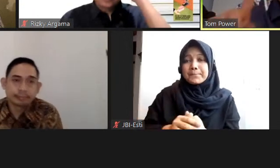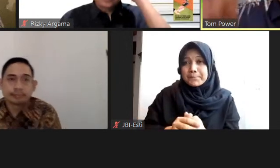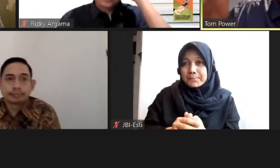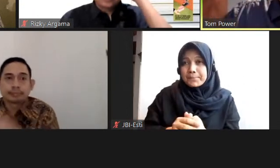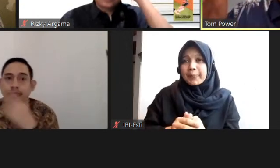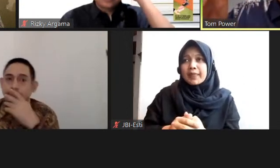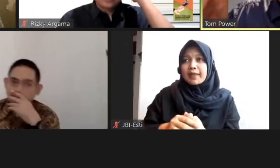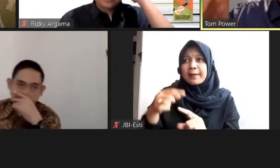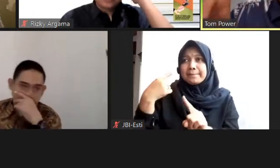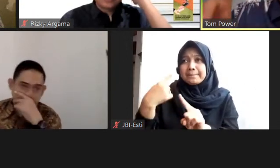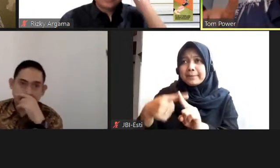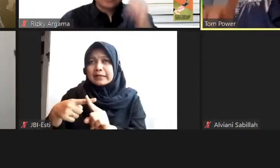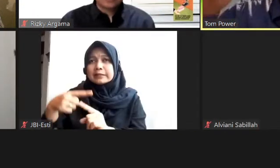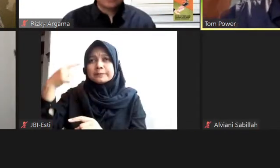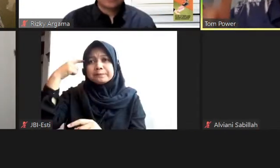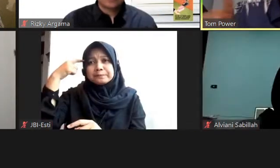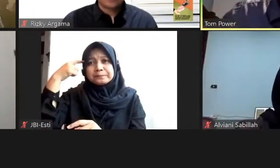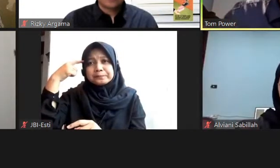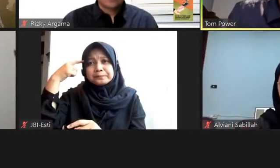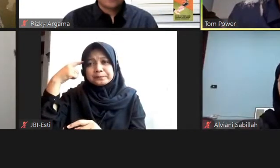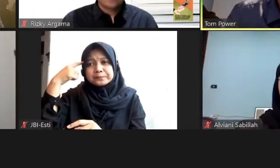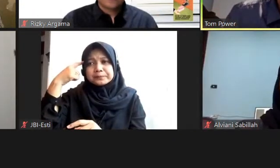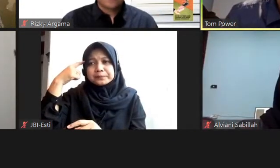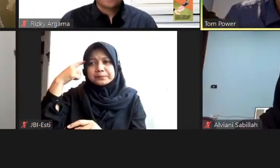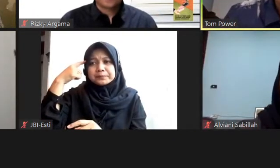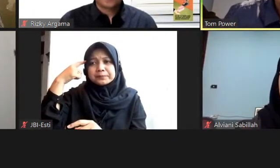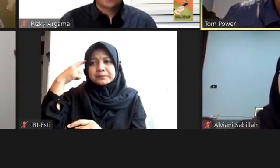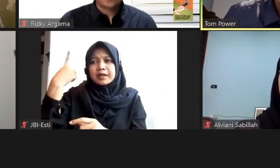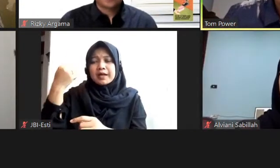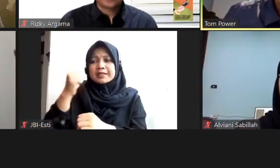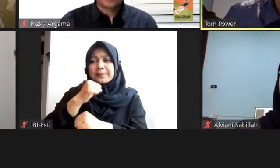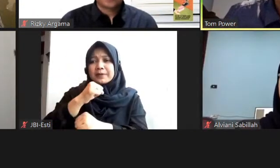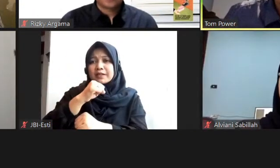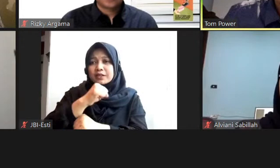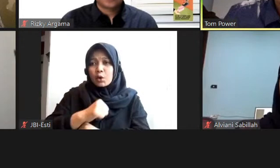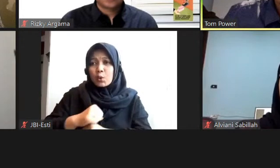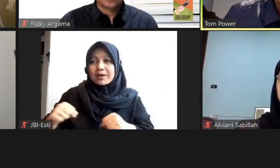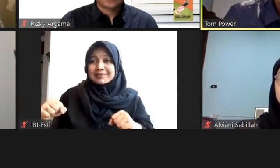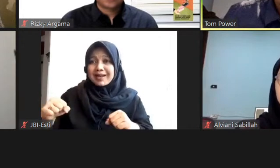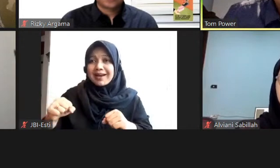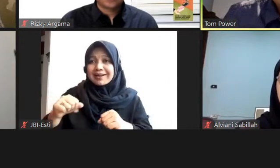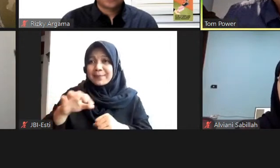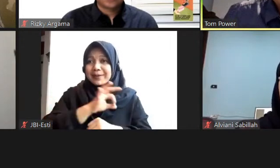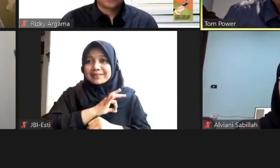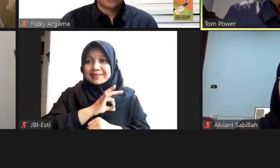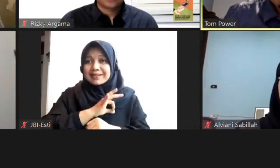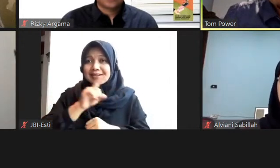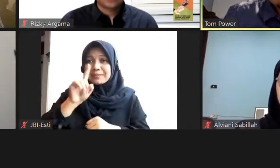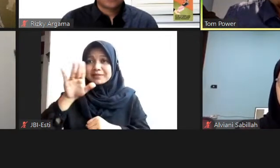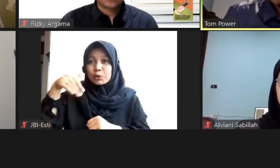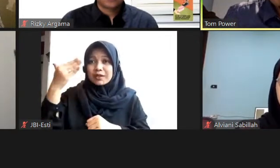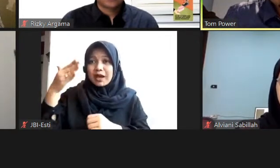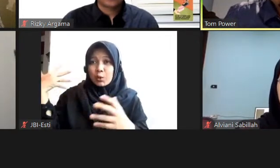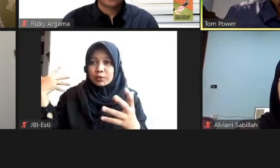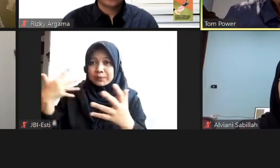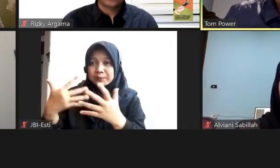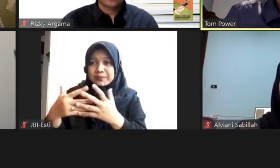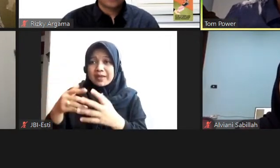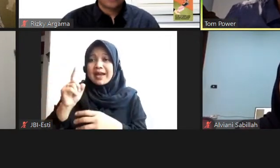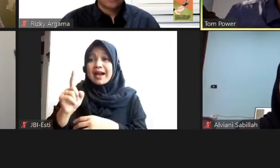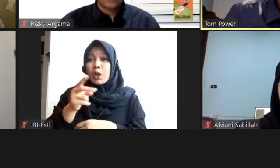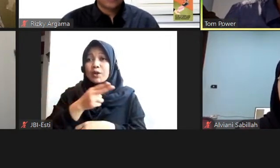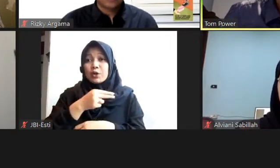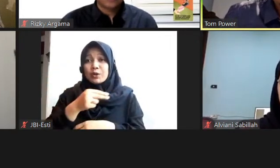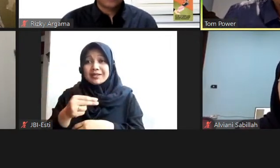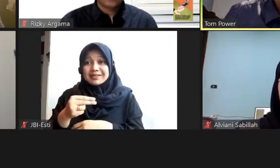mengukur tingkat kepuasan terhadap presiden selama setahun terakhir. Jadi sebetulnya kalau di Indonesia ada penurunan